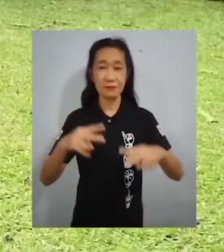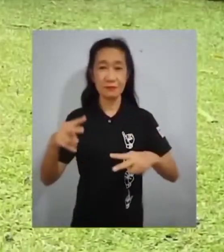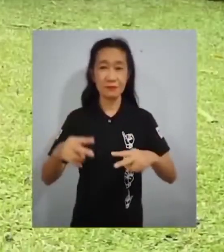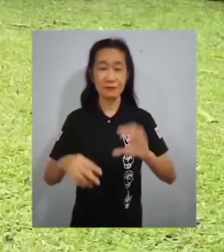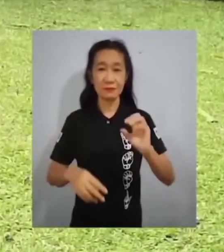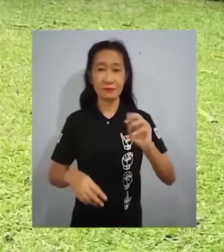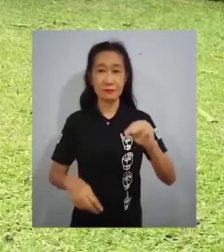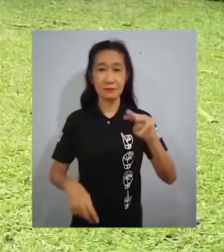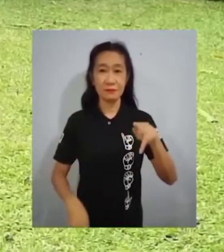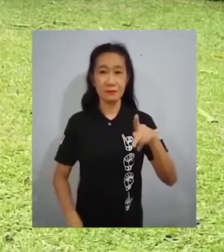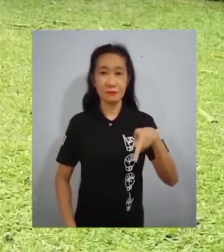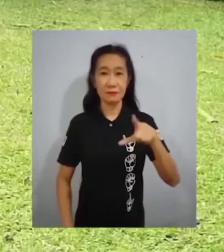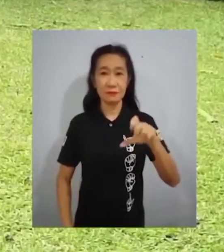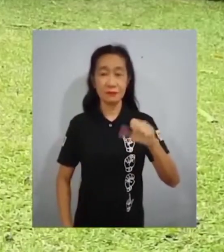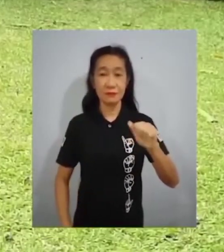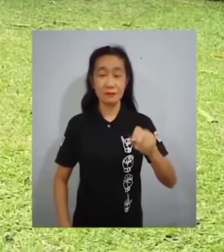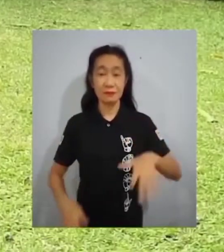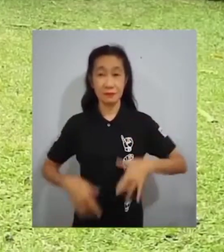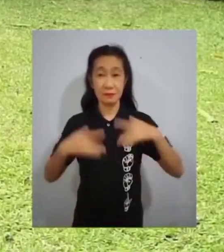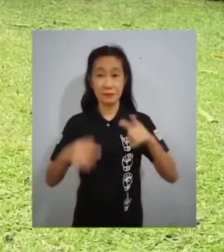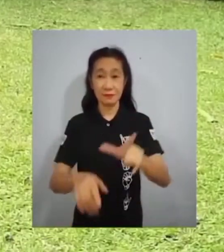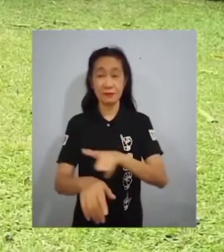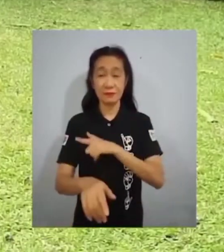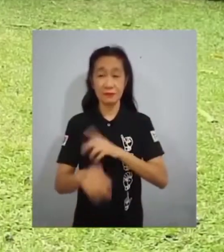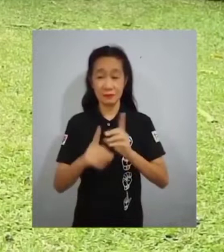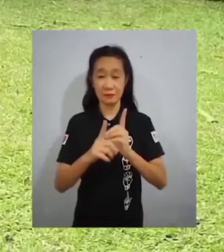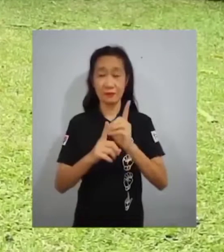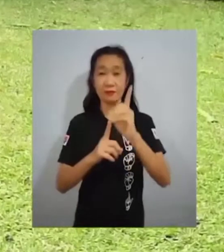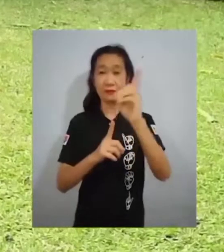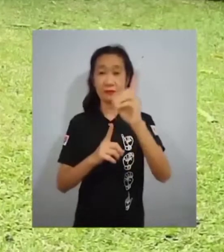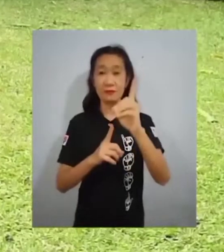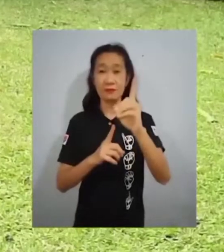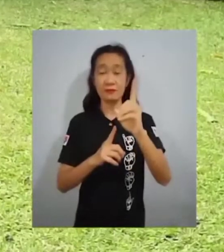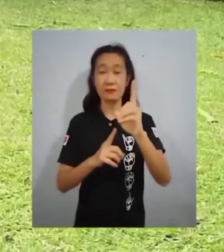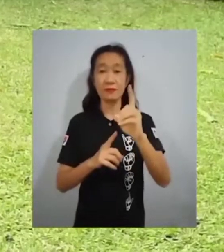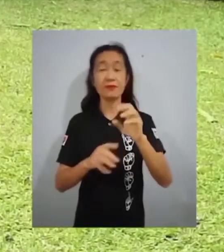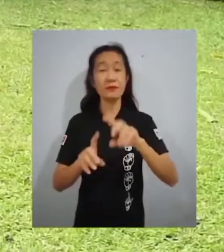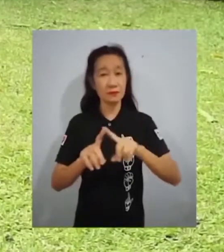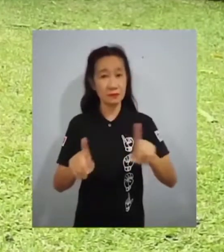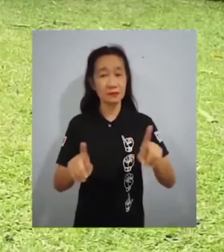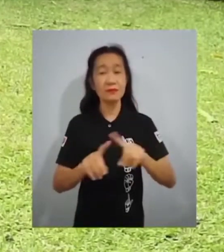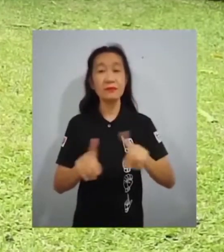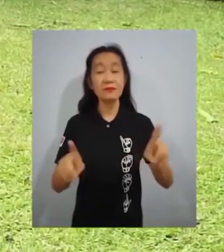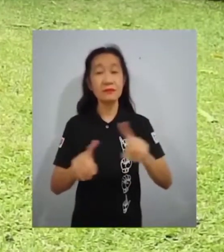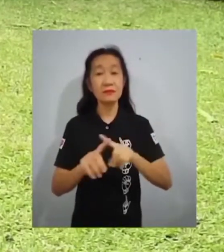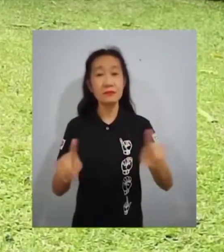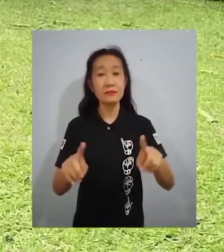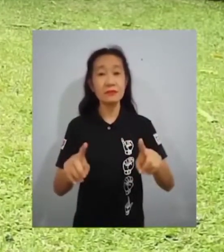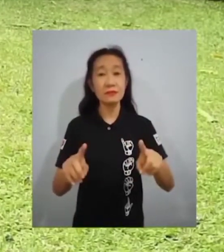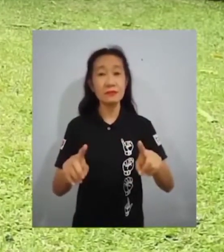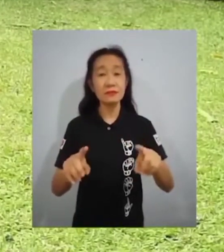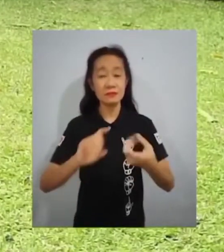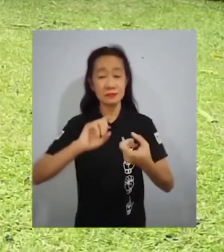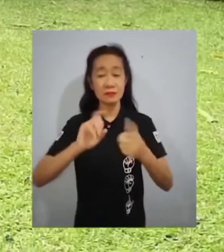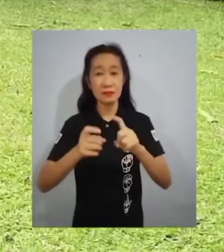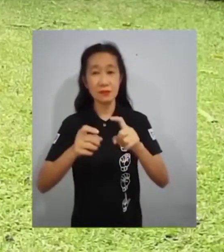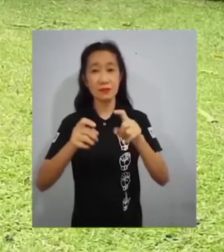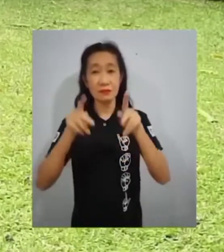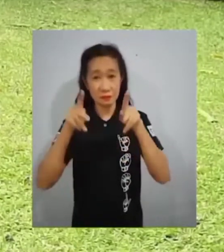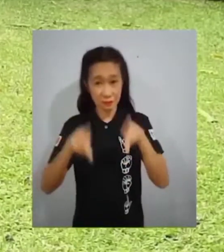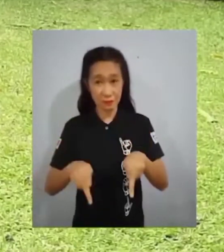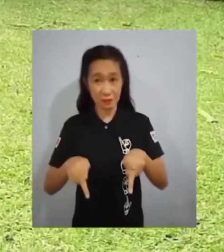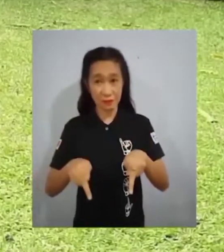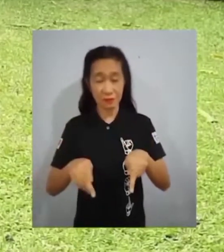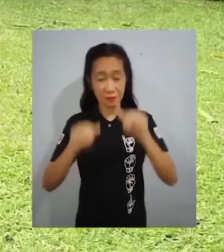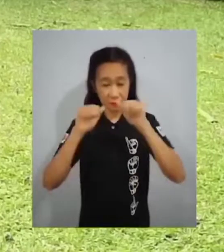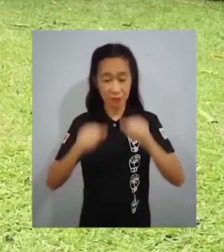Autism is a complex and lifelong developmental exceptionality, challenging an